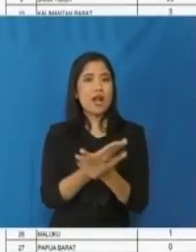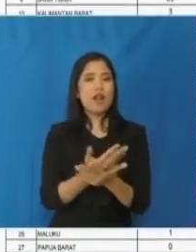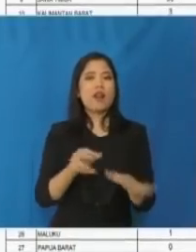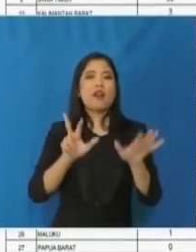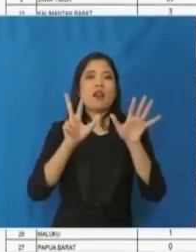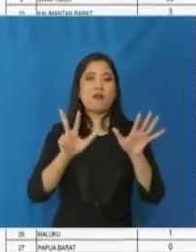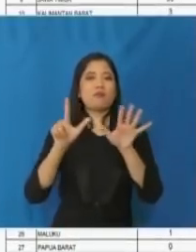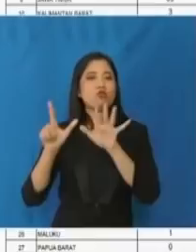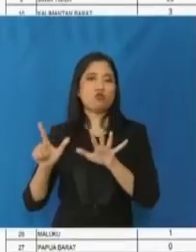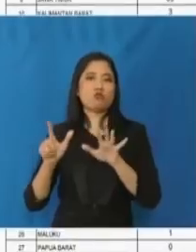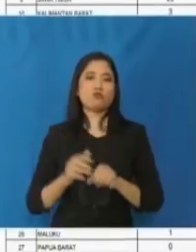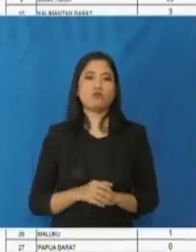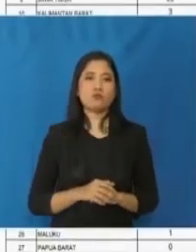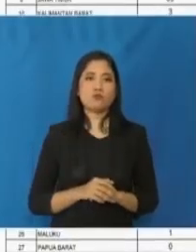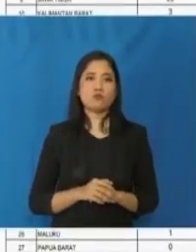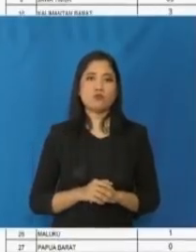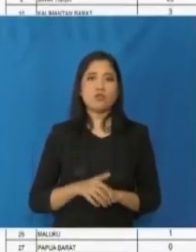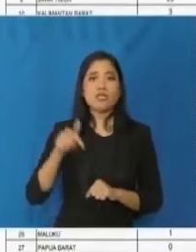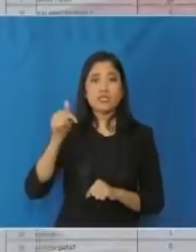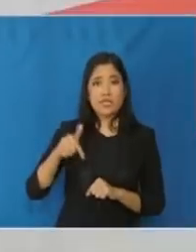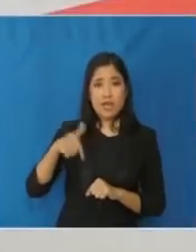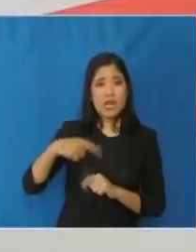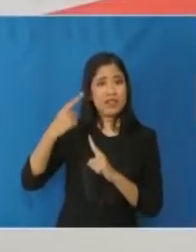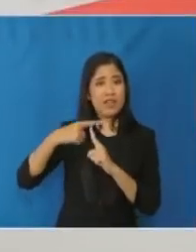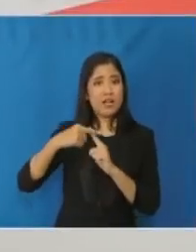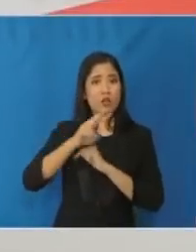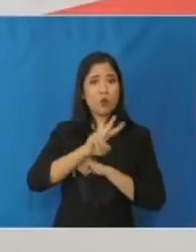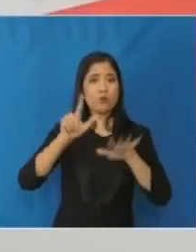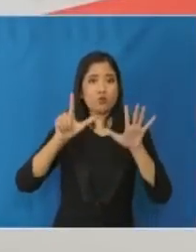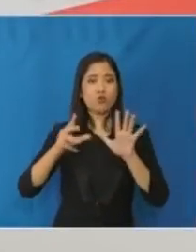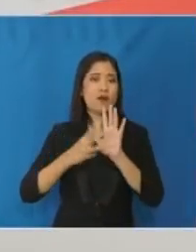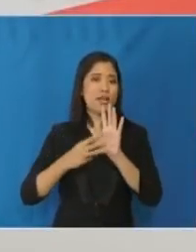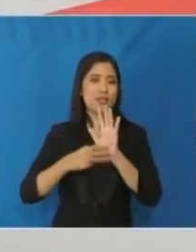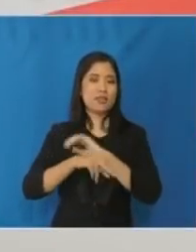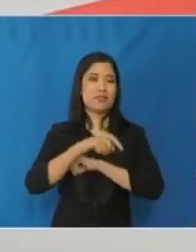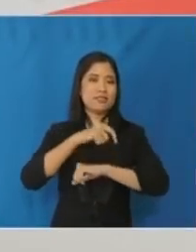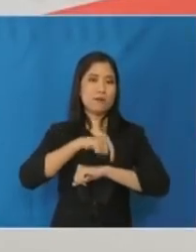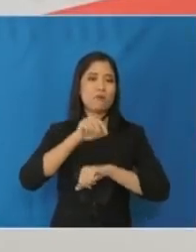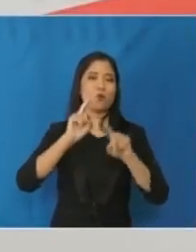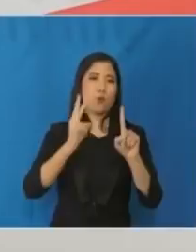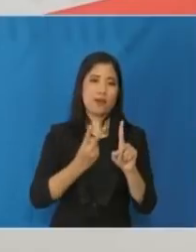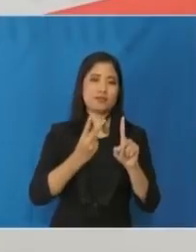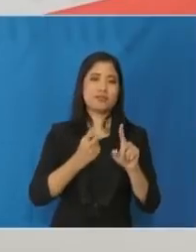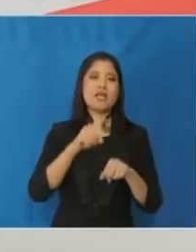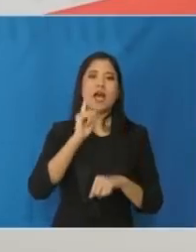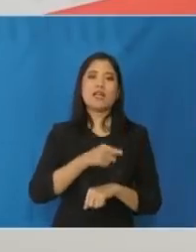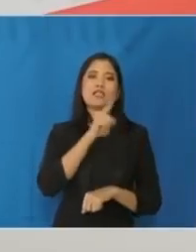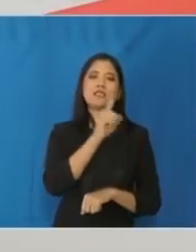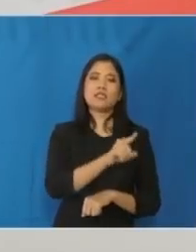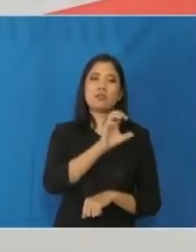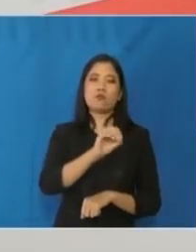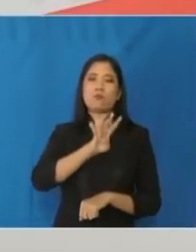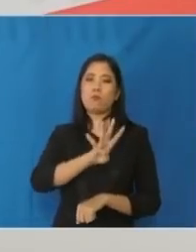sehingga Posisi sekarang pada tanggal 27 Mar 12.00 ada 1046